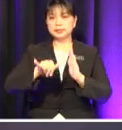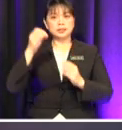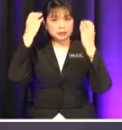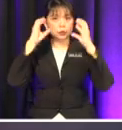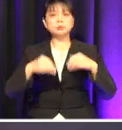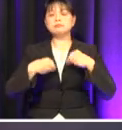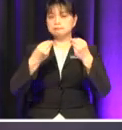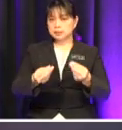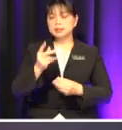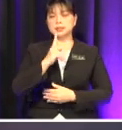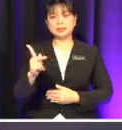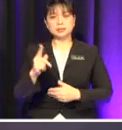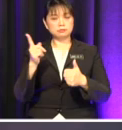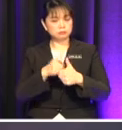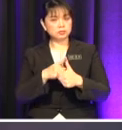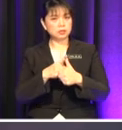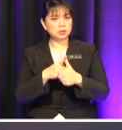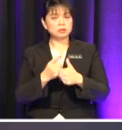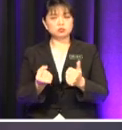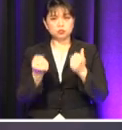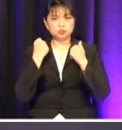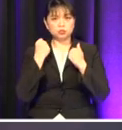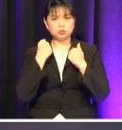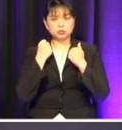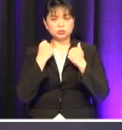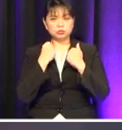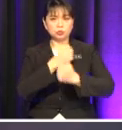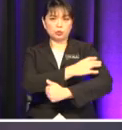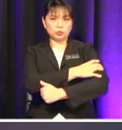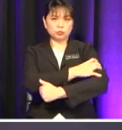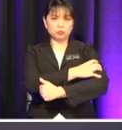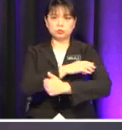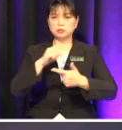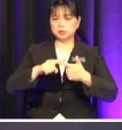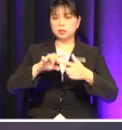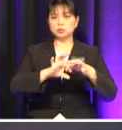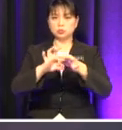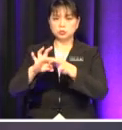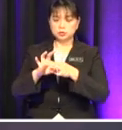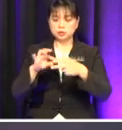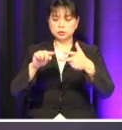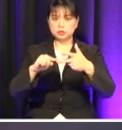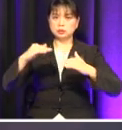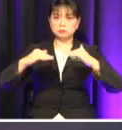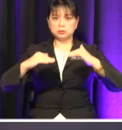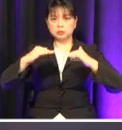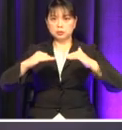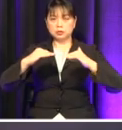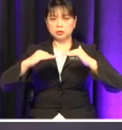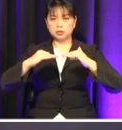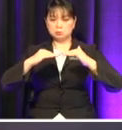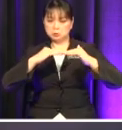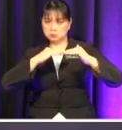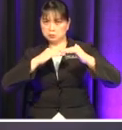oke kekuatan otot Bi koordinasi si imbangan dikuasa Oke